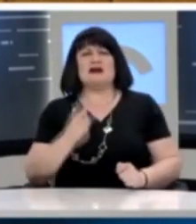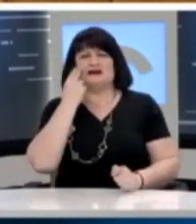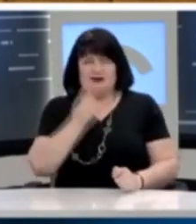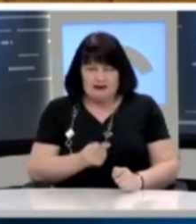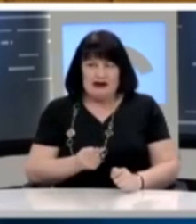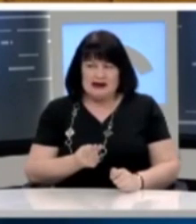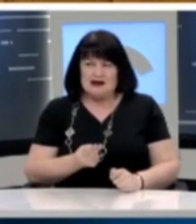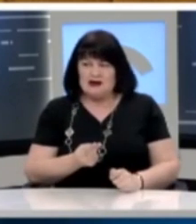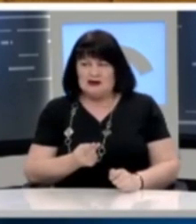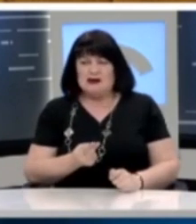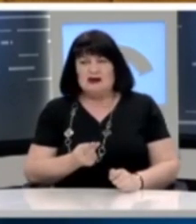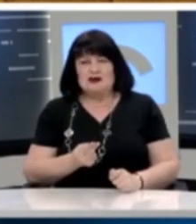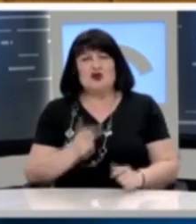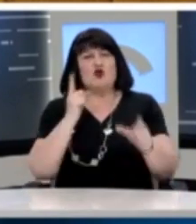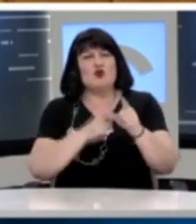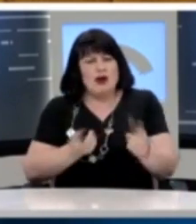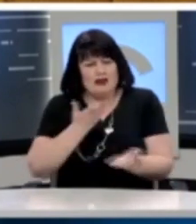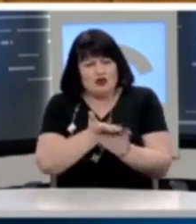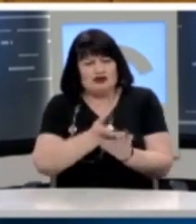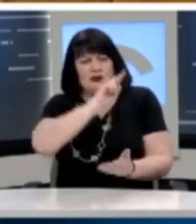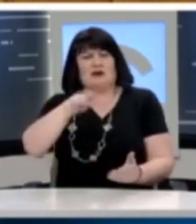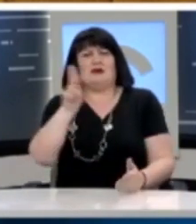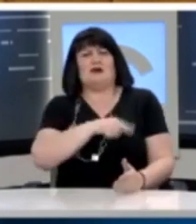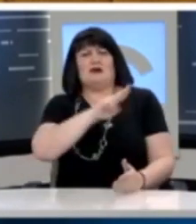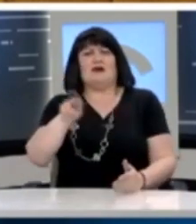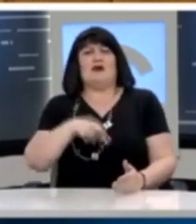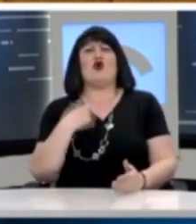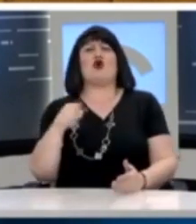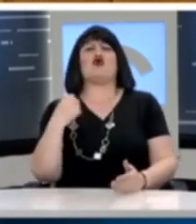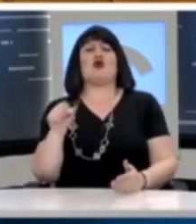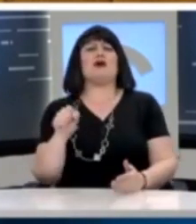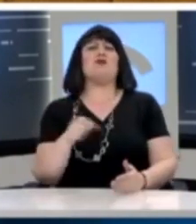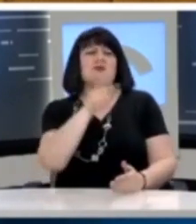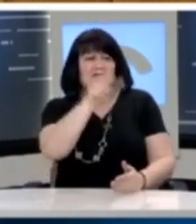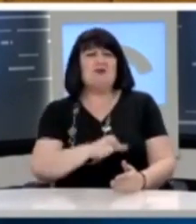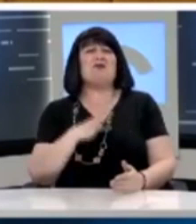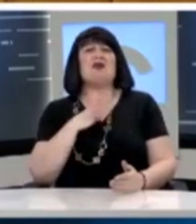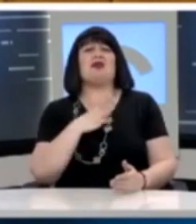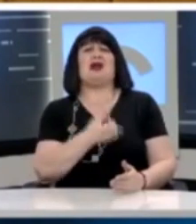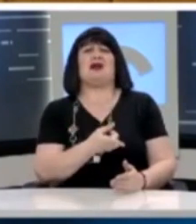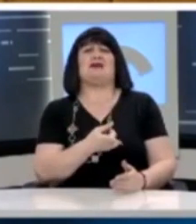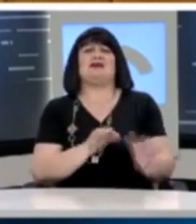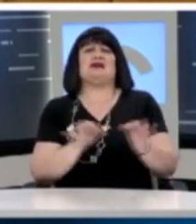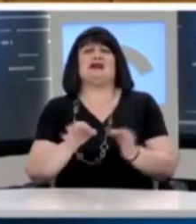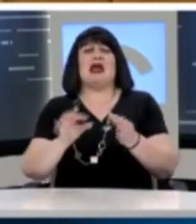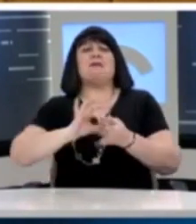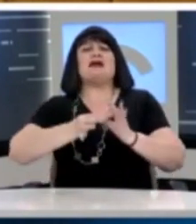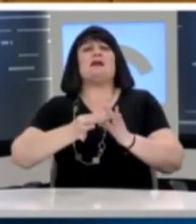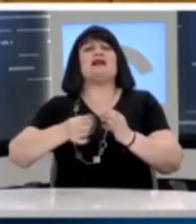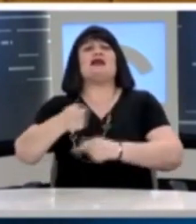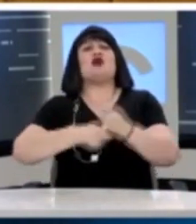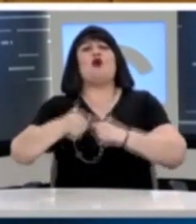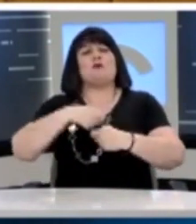αποκαλύπτεται από την απόρριψη των τροπολογιών του ΚΚΕ ότι δεν θέλετε να διαταράξετε τους σχεδιασμούς των επιχειρηματικών